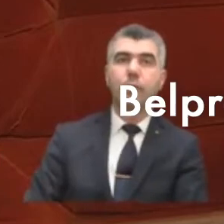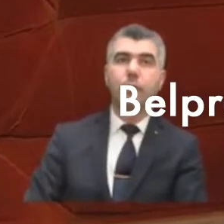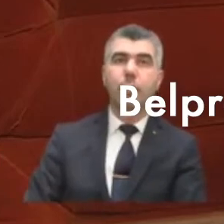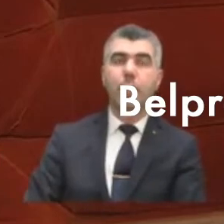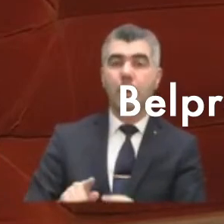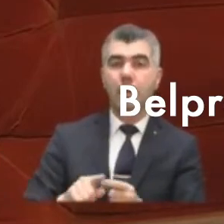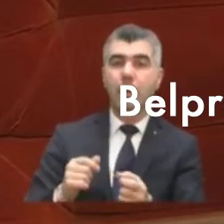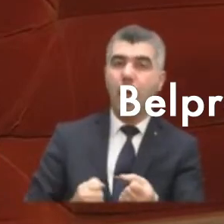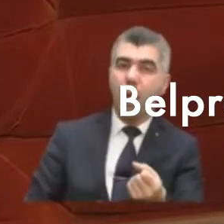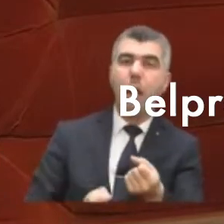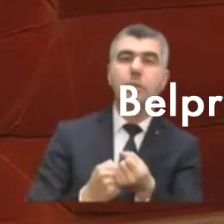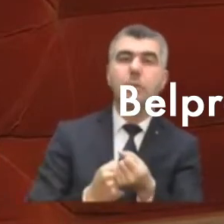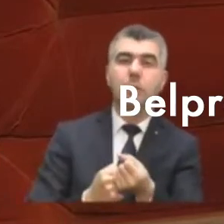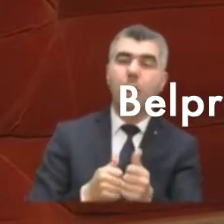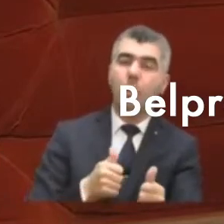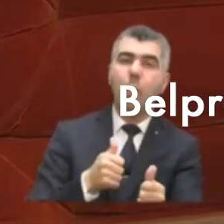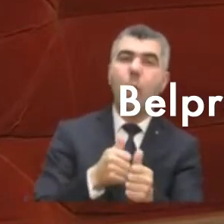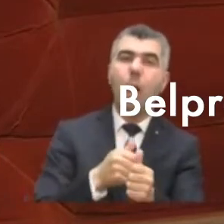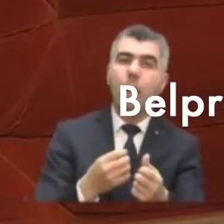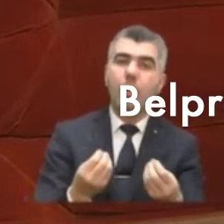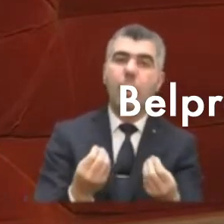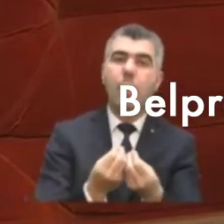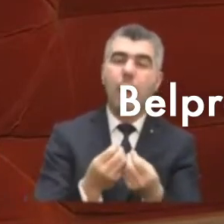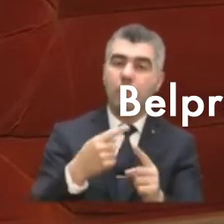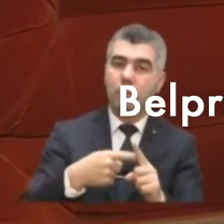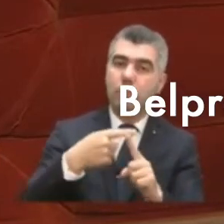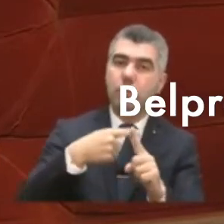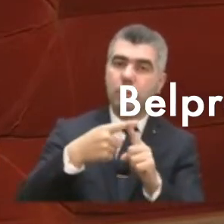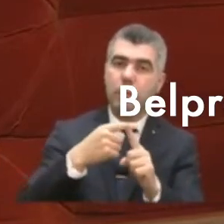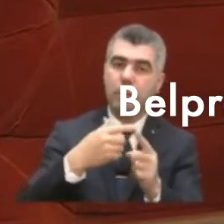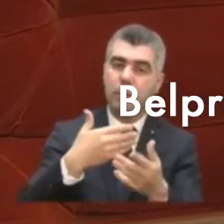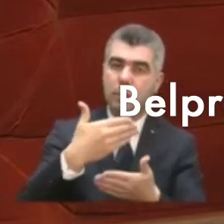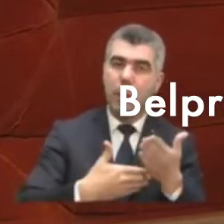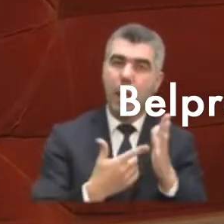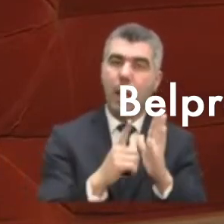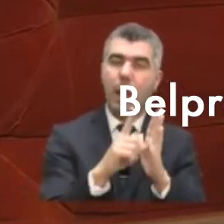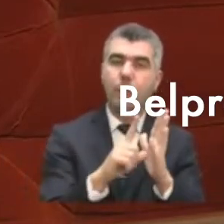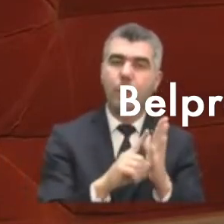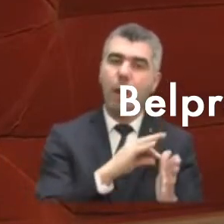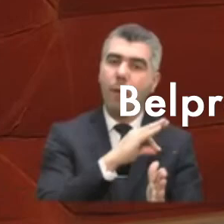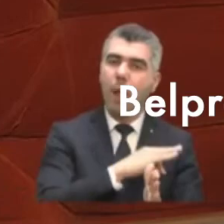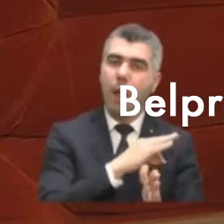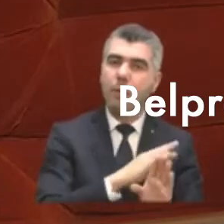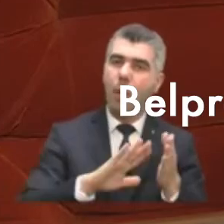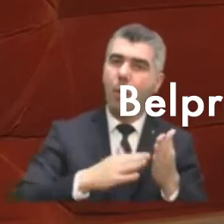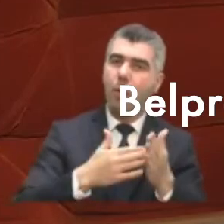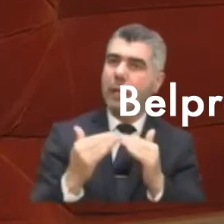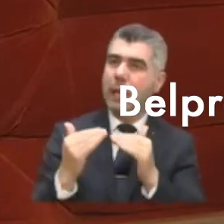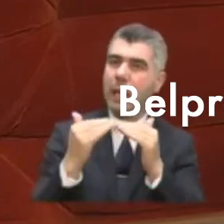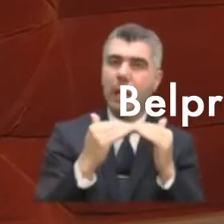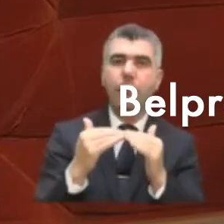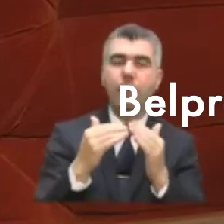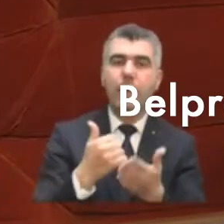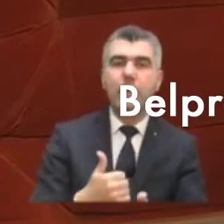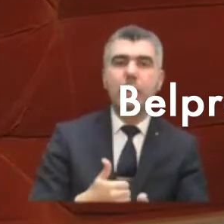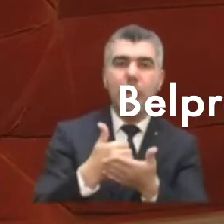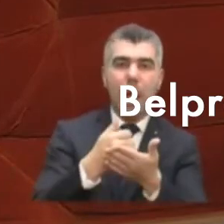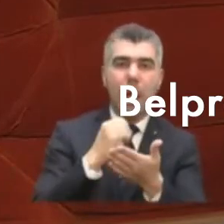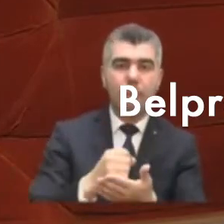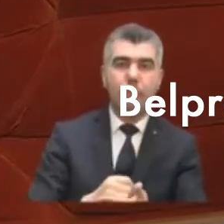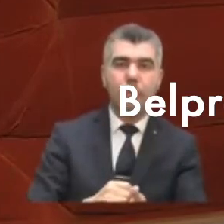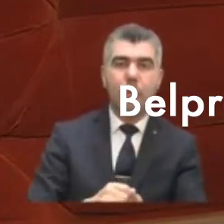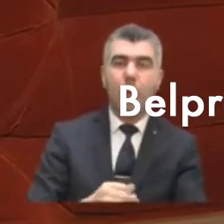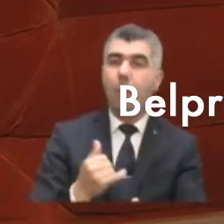نساعدهم باش تكون واحد المواكبه ايجابيه لهذا المرسوم الجديد، وباش يستافدوا كجميع المقاولات الاخرى من هذا الدعم العمومي، لان الهدف مره